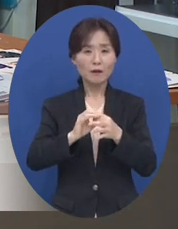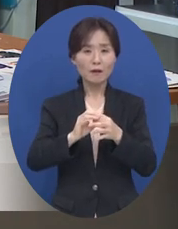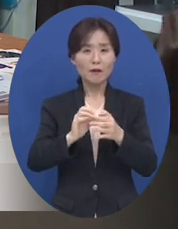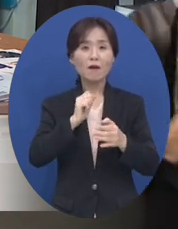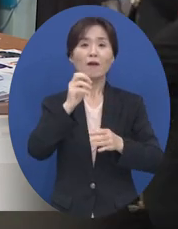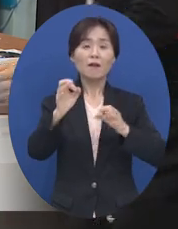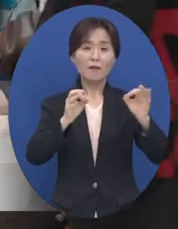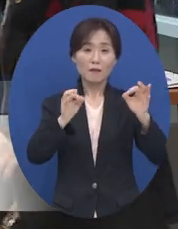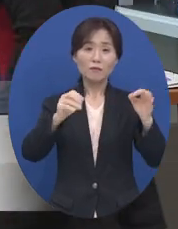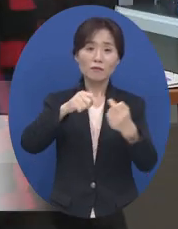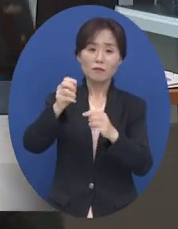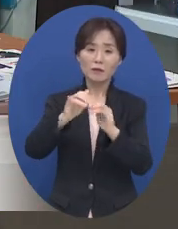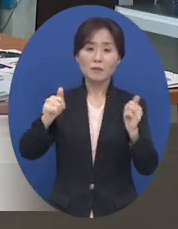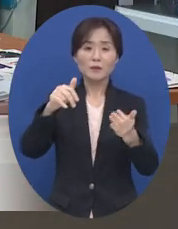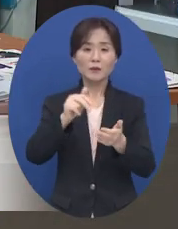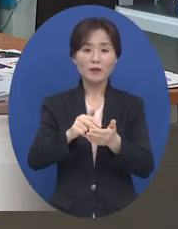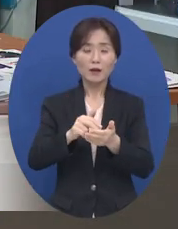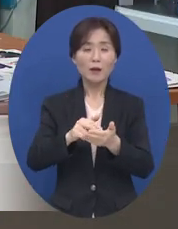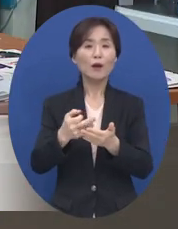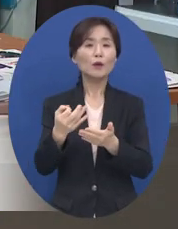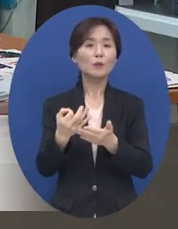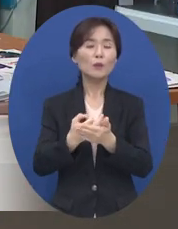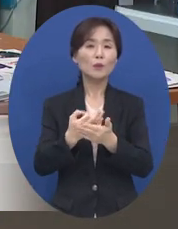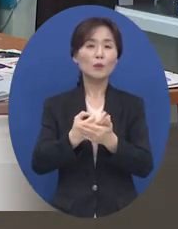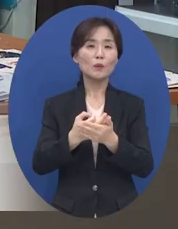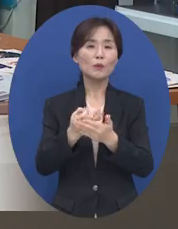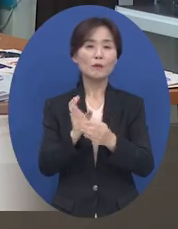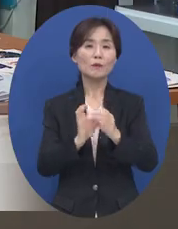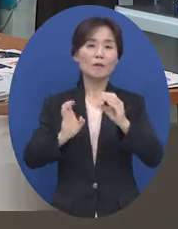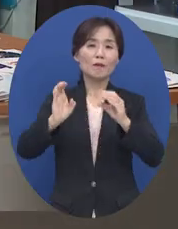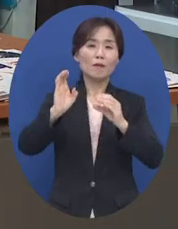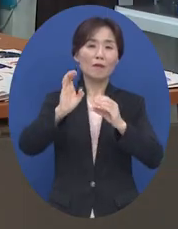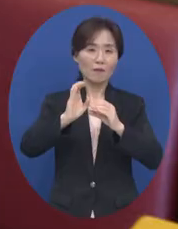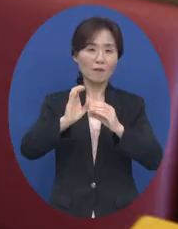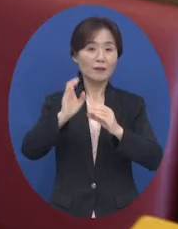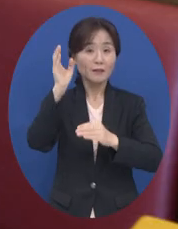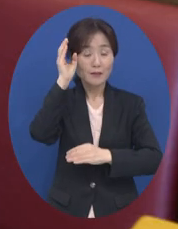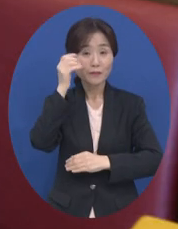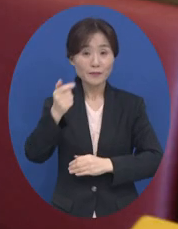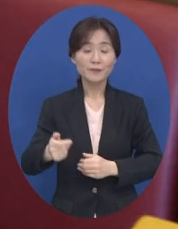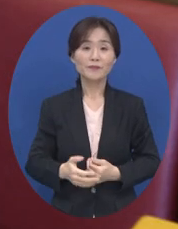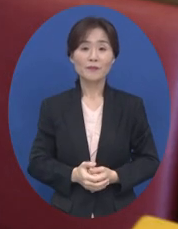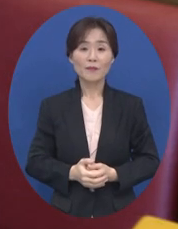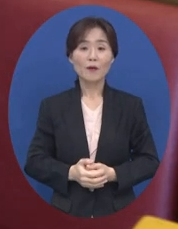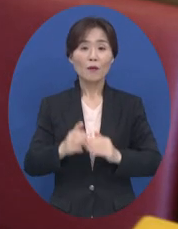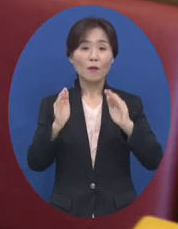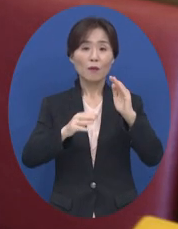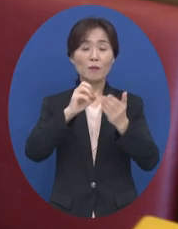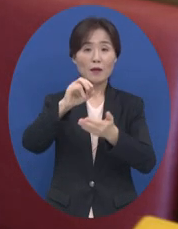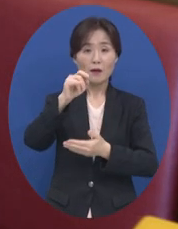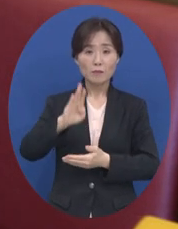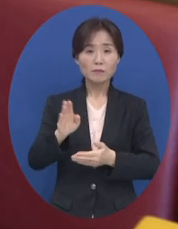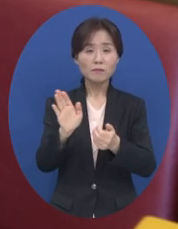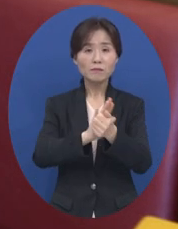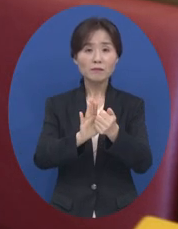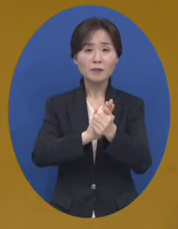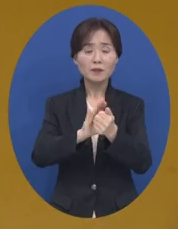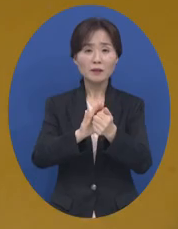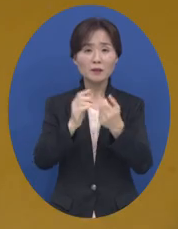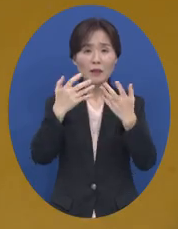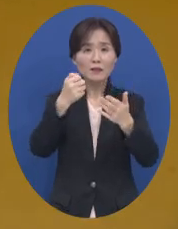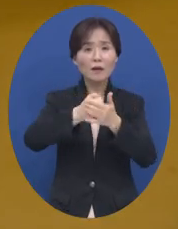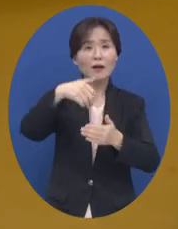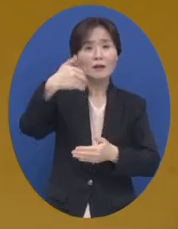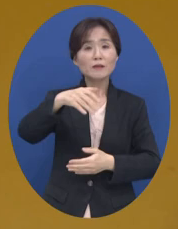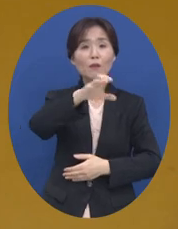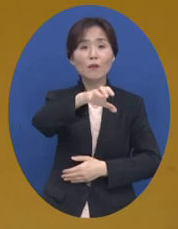소상공인들한테 굉장히 큰그 소득 증대가 될 거라고 생각합니다. 공공 배달 앱 서비스 시행이 확정되지